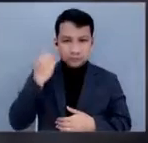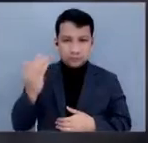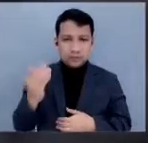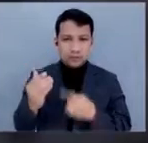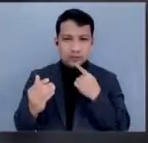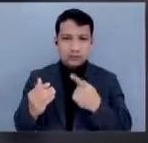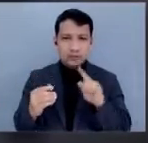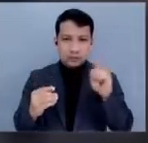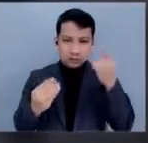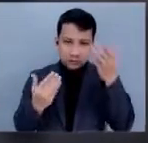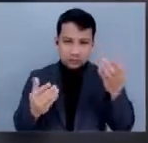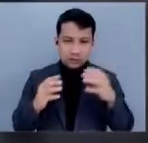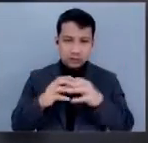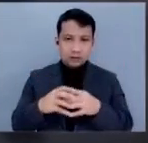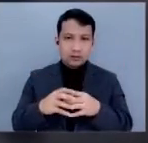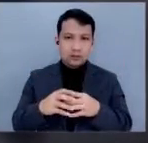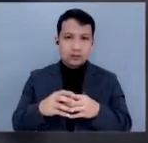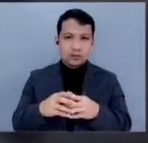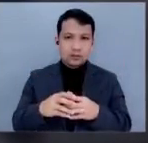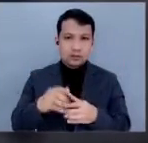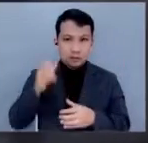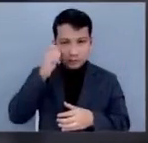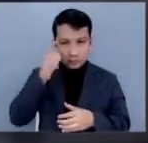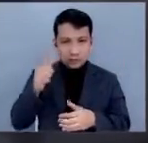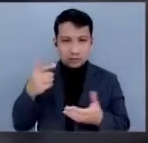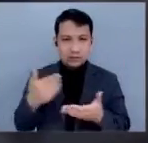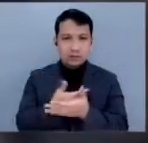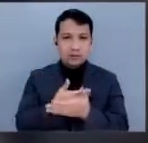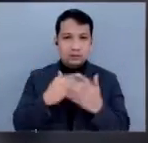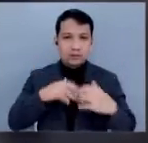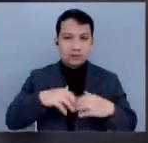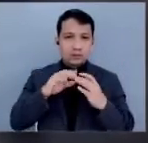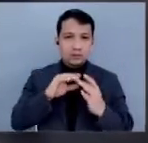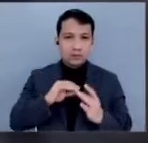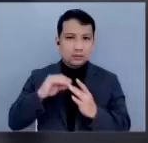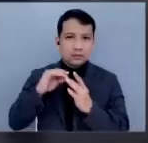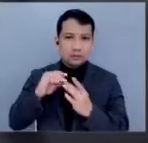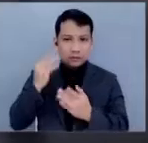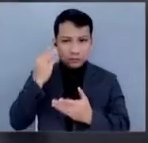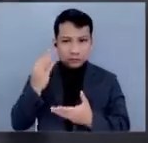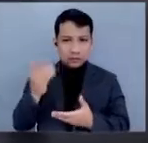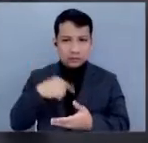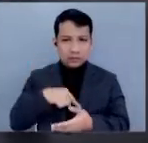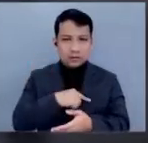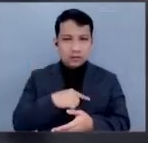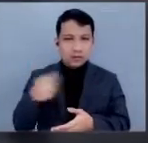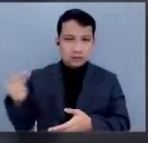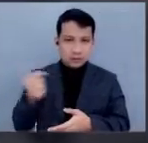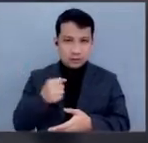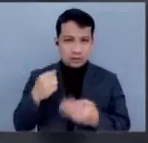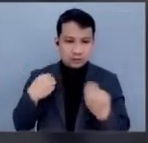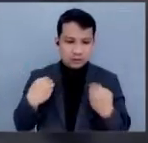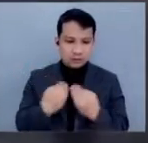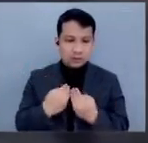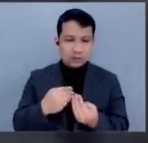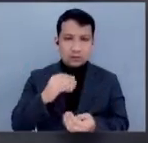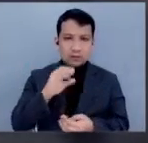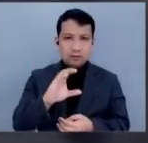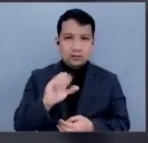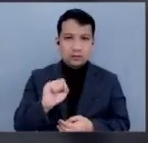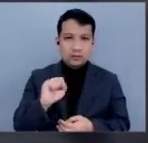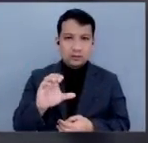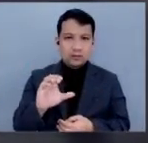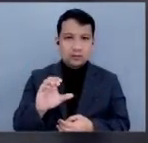District Representative Edsel Lagman sa bagong special committee. Pero sana raw kumuha ng miyembro sa civil society na may